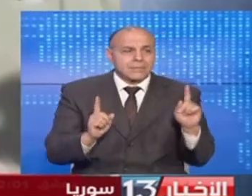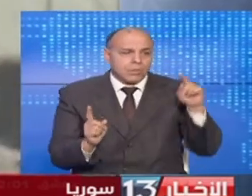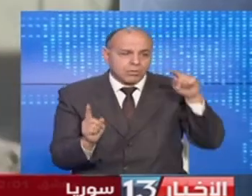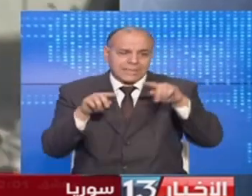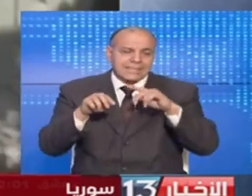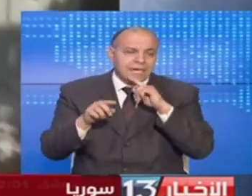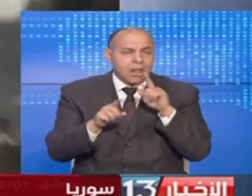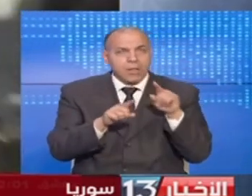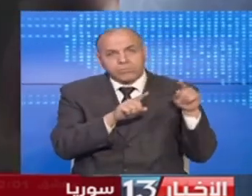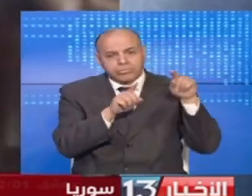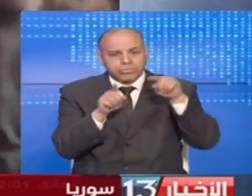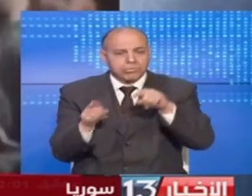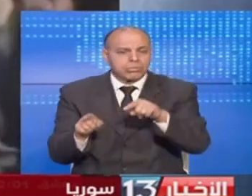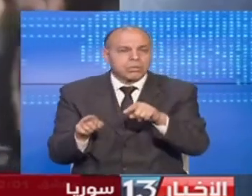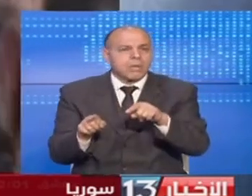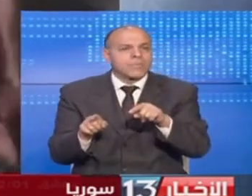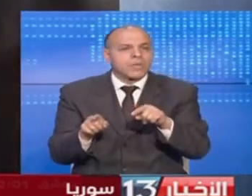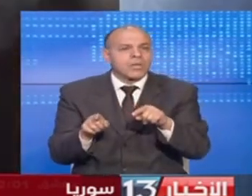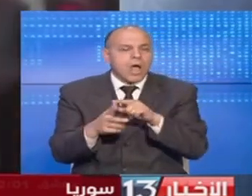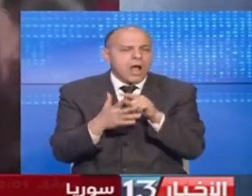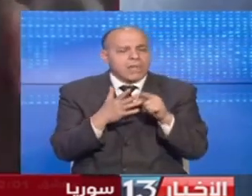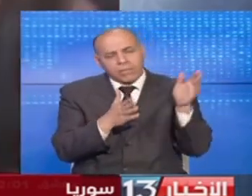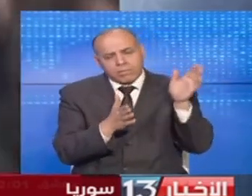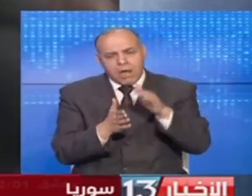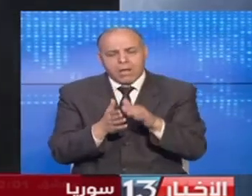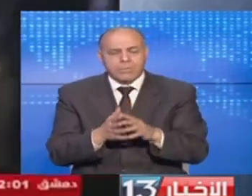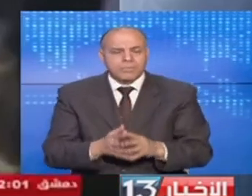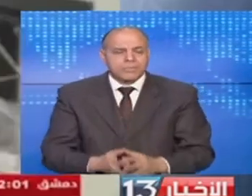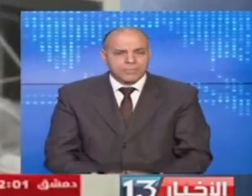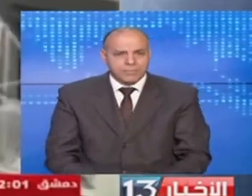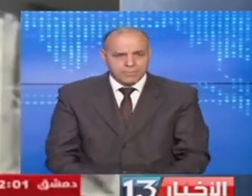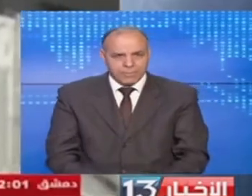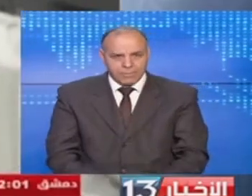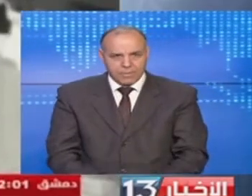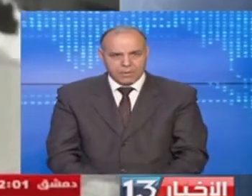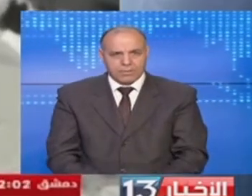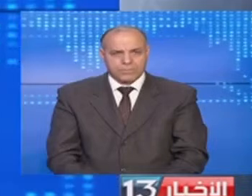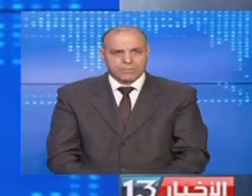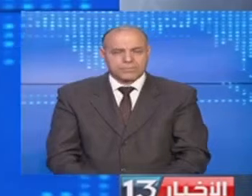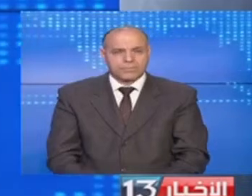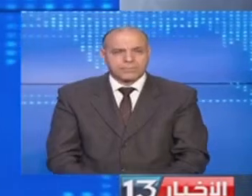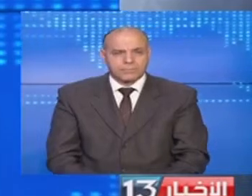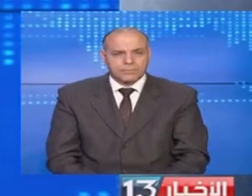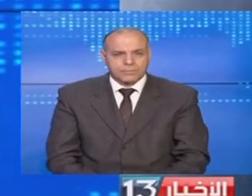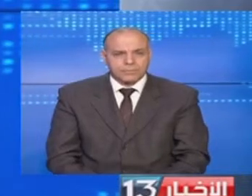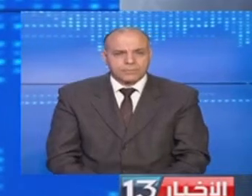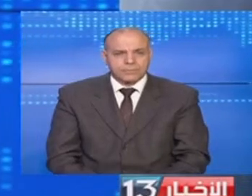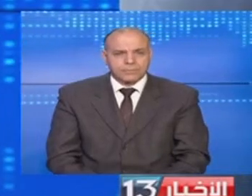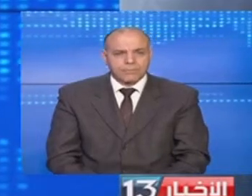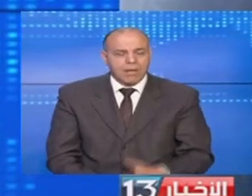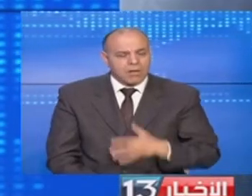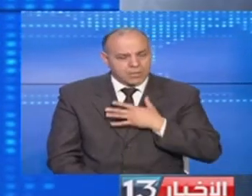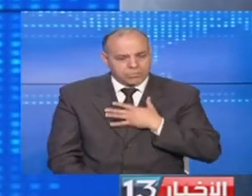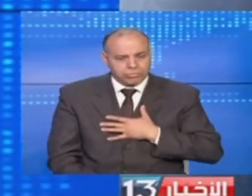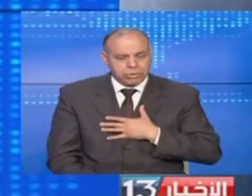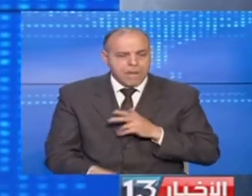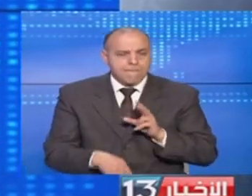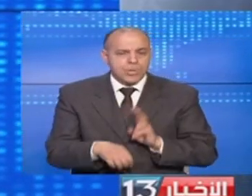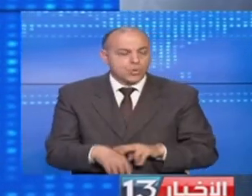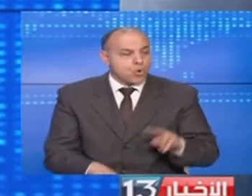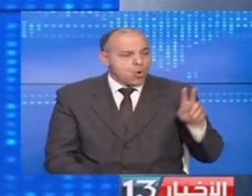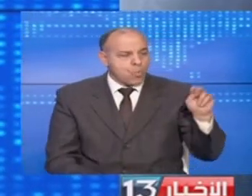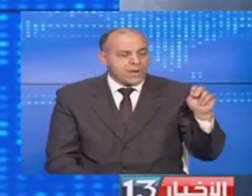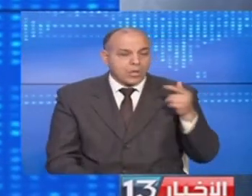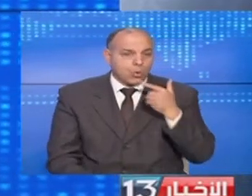اسرائيليه واسقطت معظمها في المحافظه رحب الامين العام